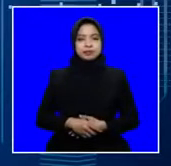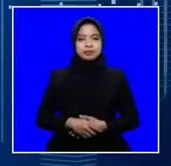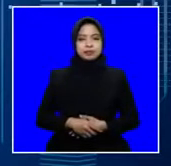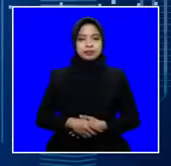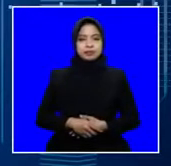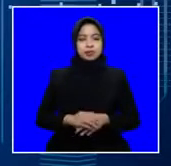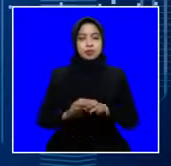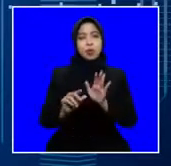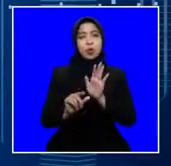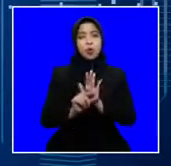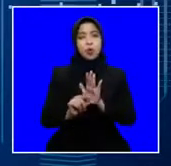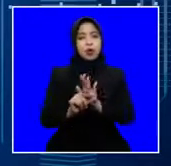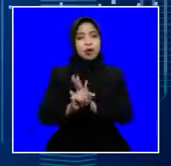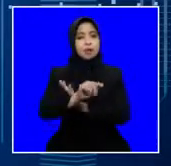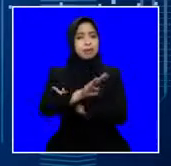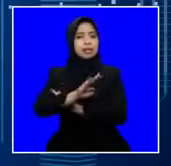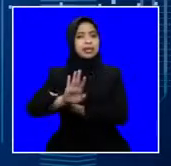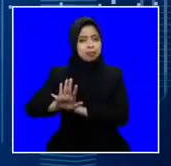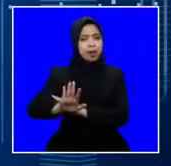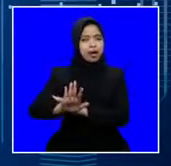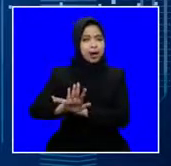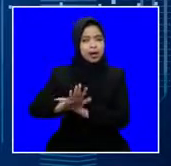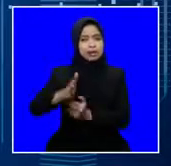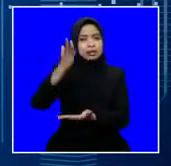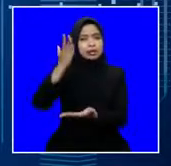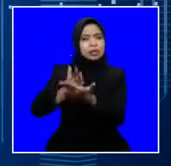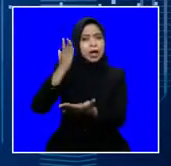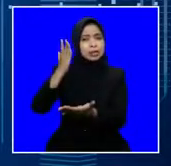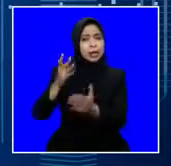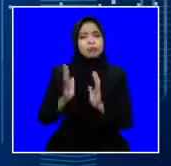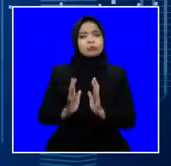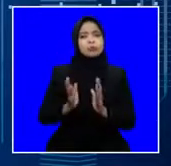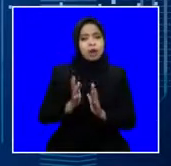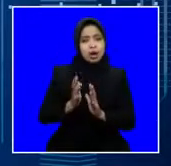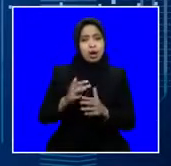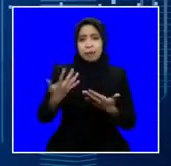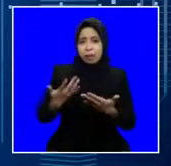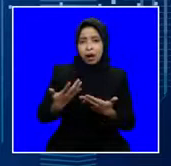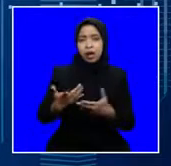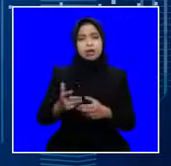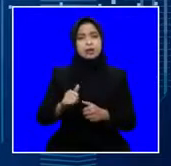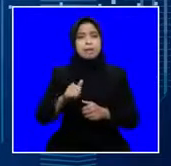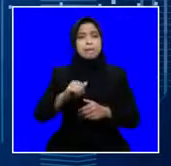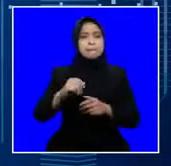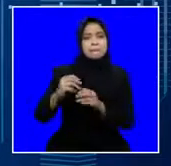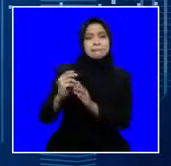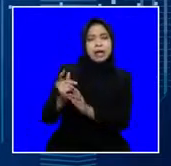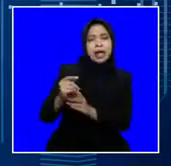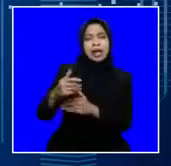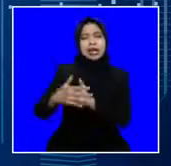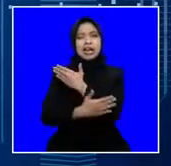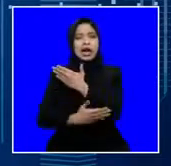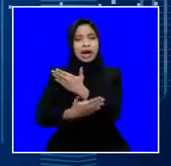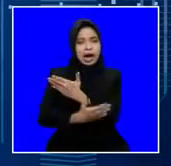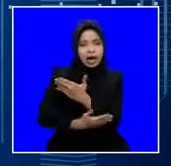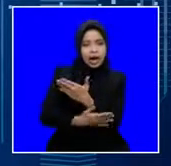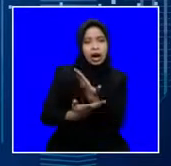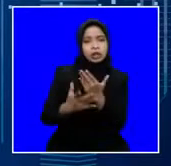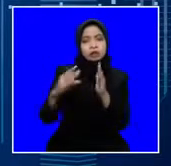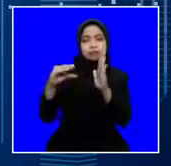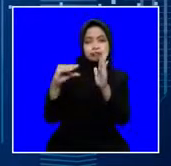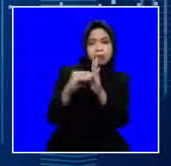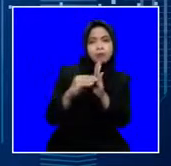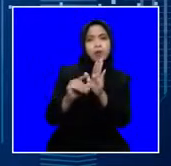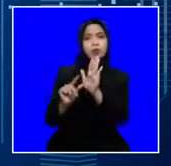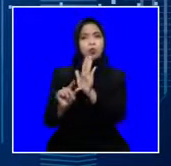Dasar 45 kita juga sudah memberikan penekanan yang luar biasa, satu-satunya belanja negara yang disebut di dalam